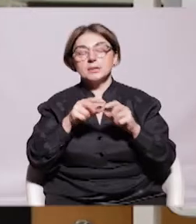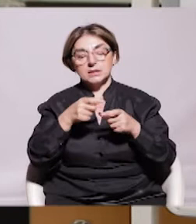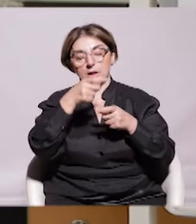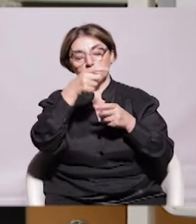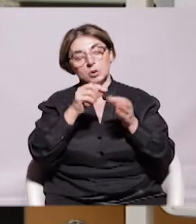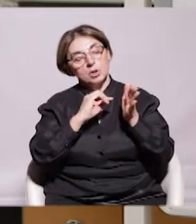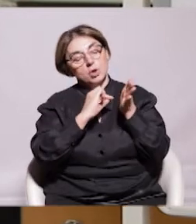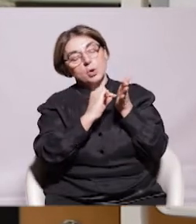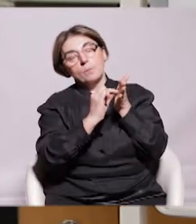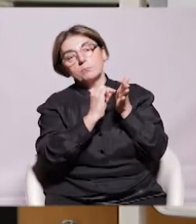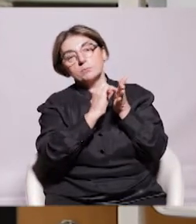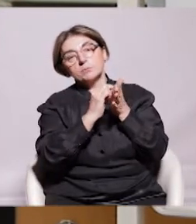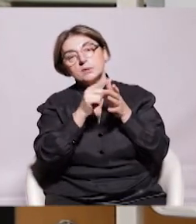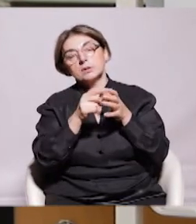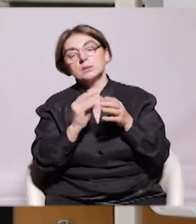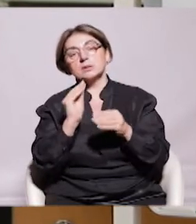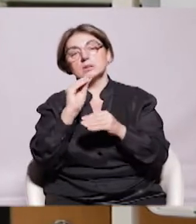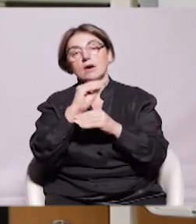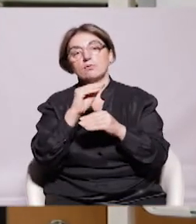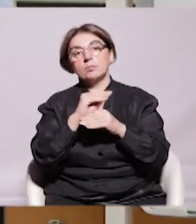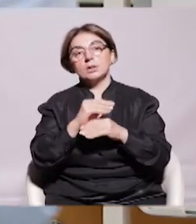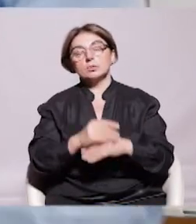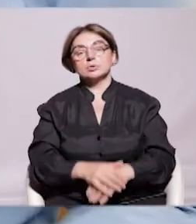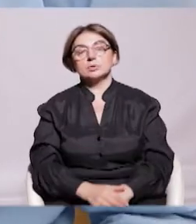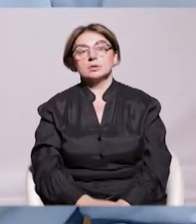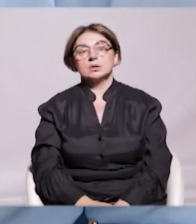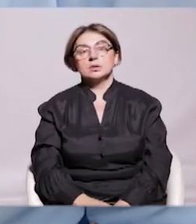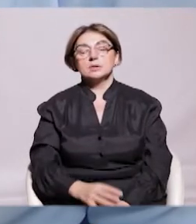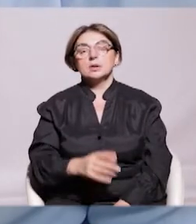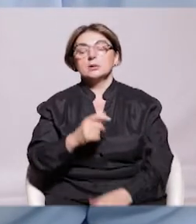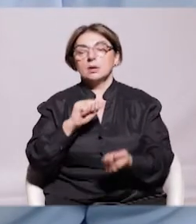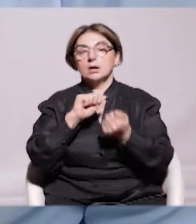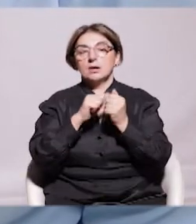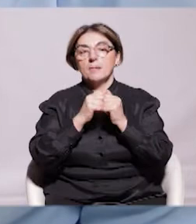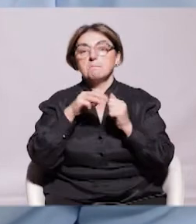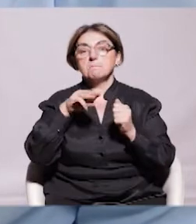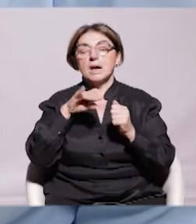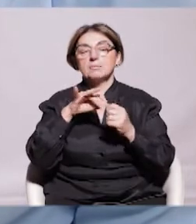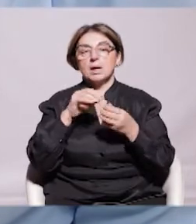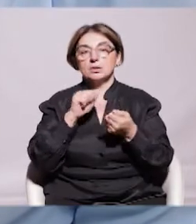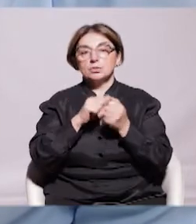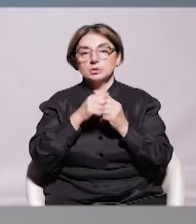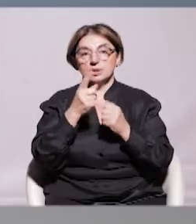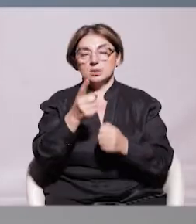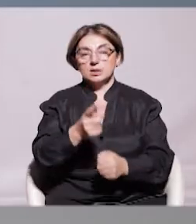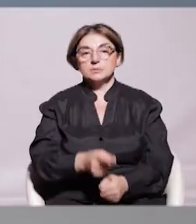მზომ ცილინდრს. მოდით დავუმატოთ ჯერ ნატეხებს